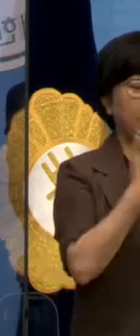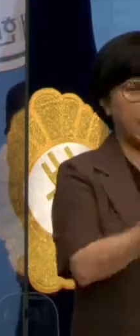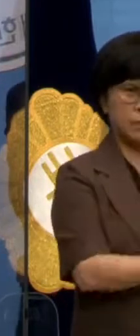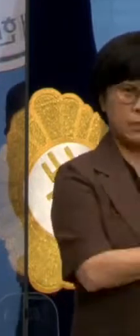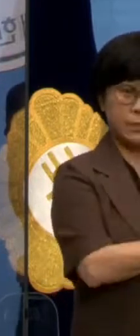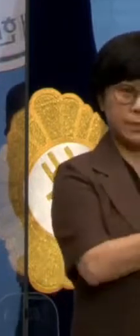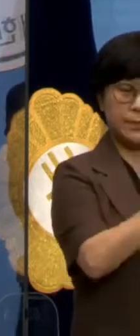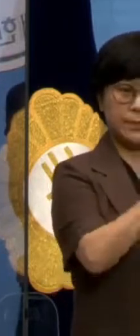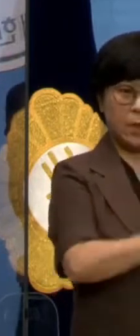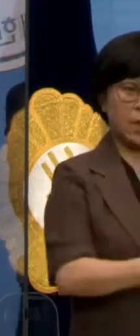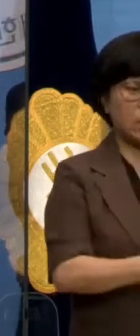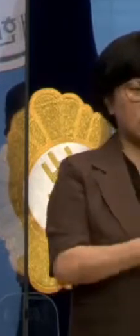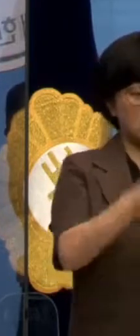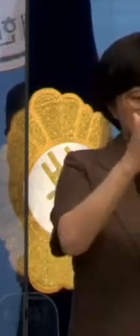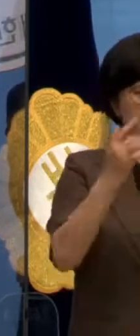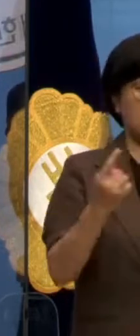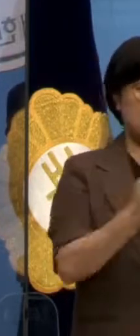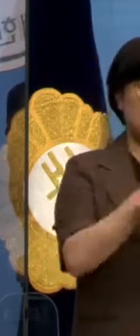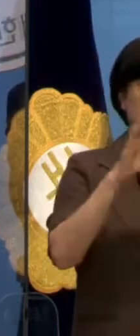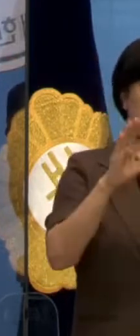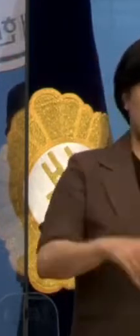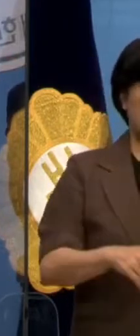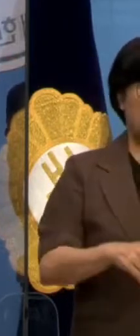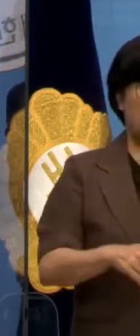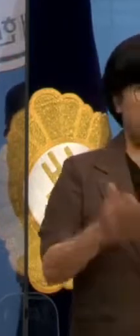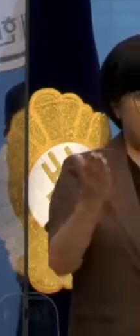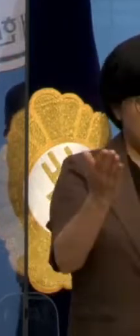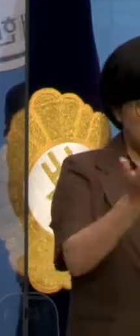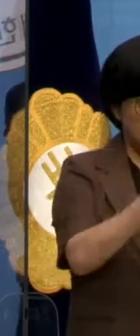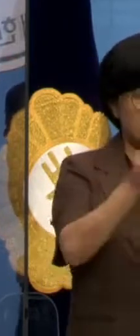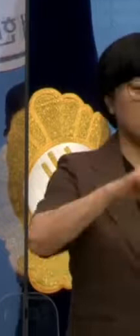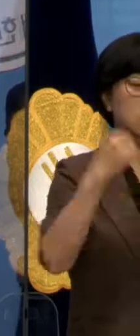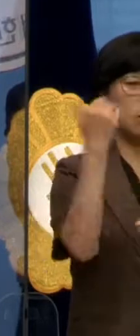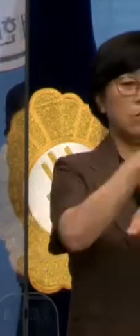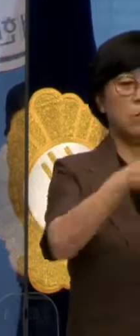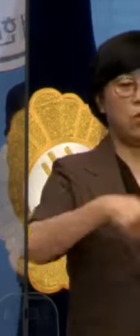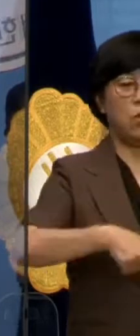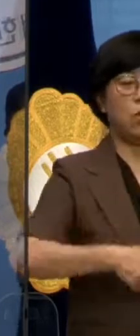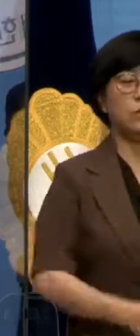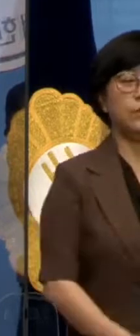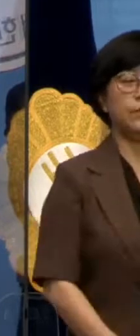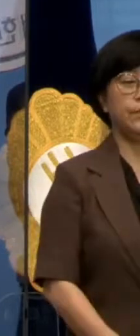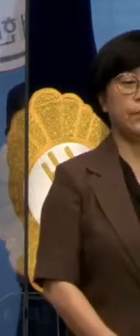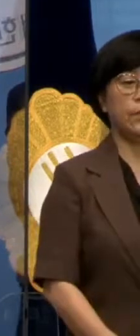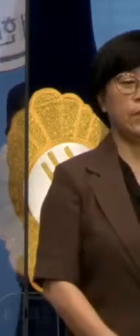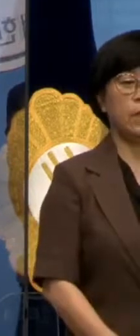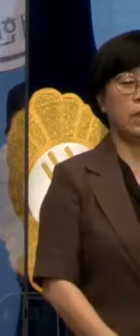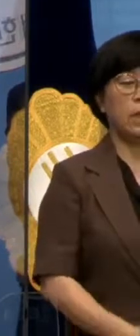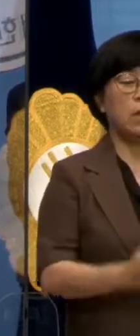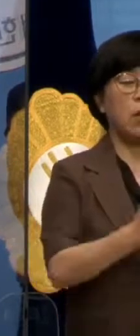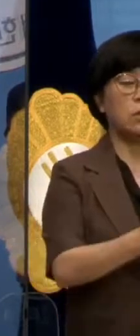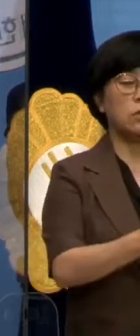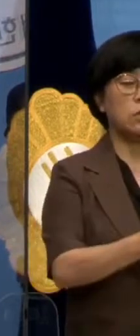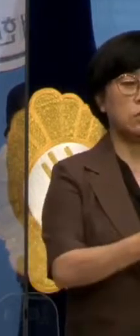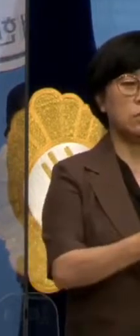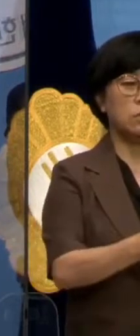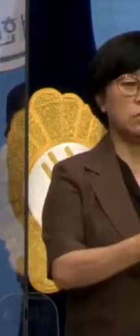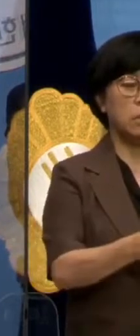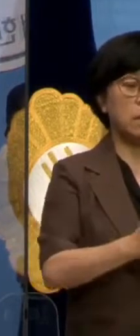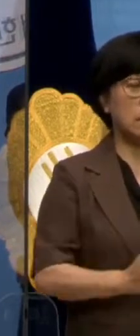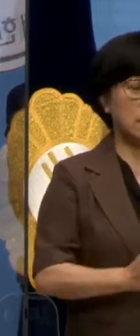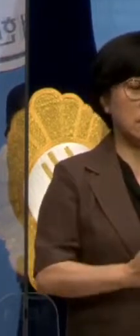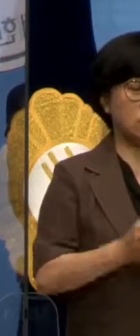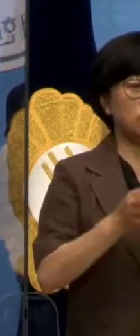일에도 도시를 바꾸는 일에도 적절한 정책이 필요합니다. 과감한 도심지